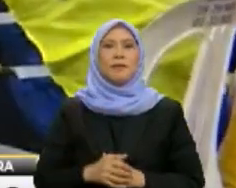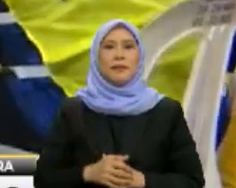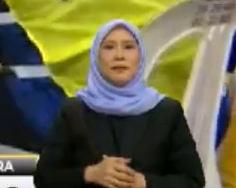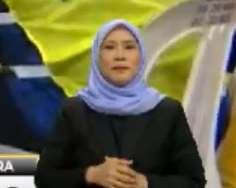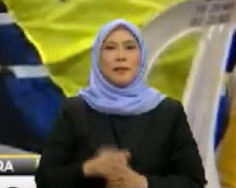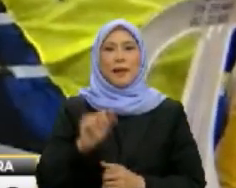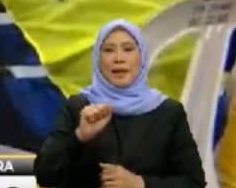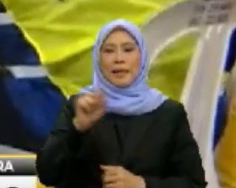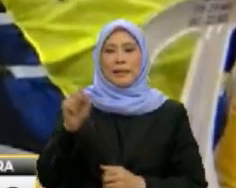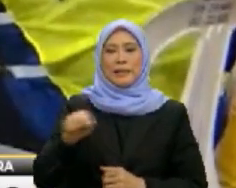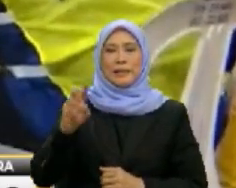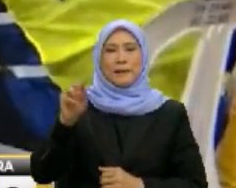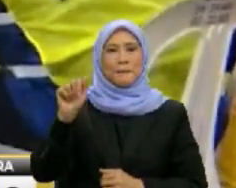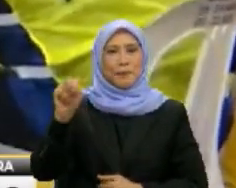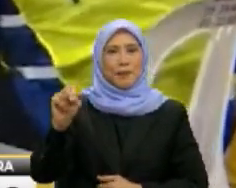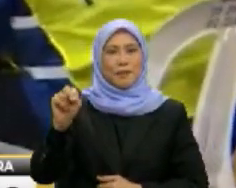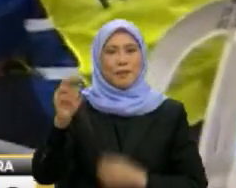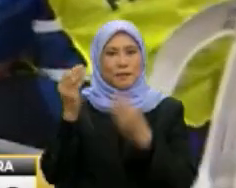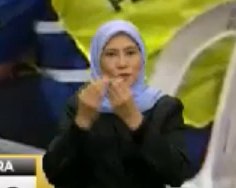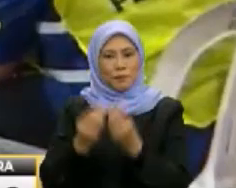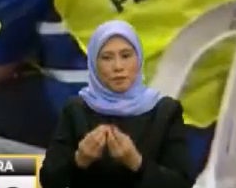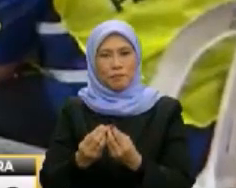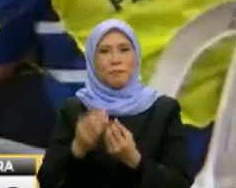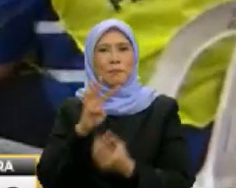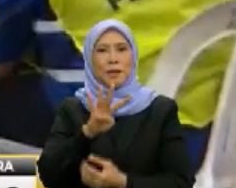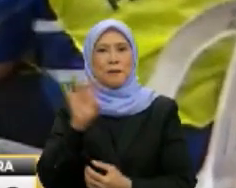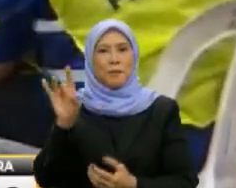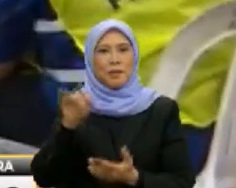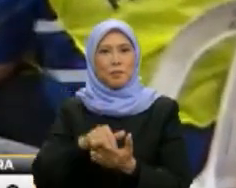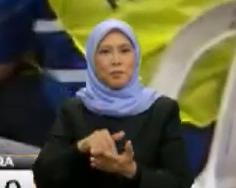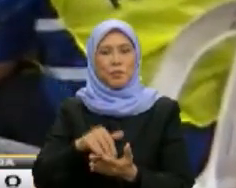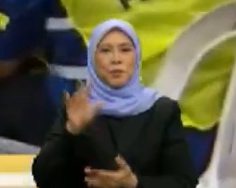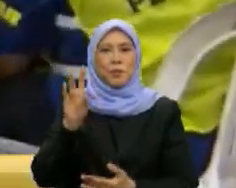oleh Datuk Seri Muhammad Azmin Ali dengan majoriti